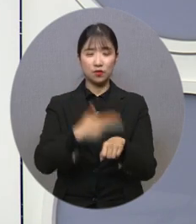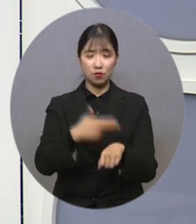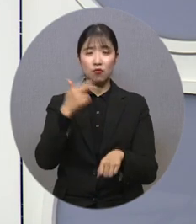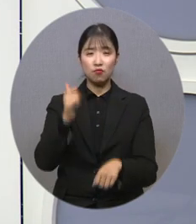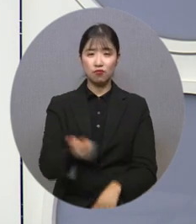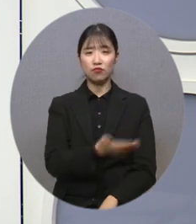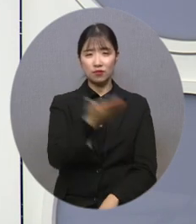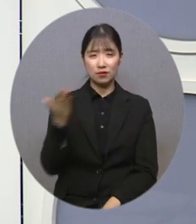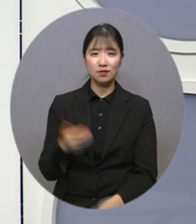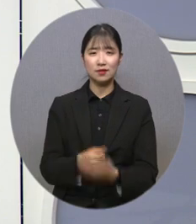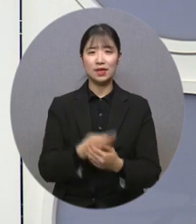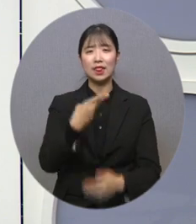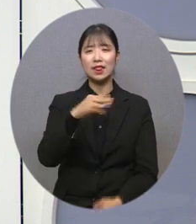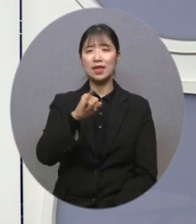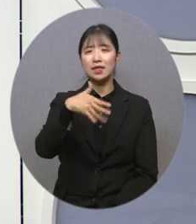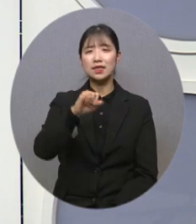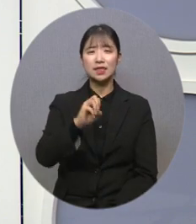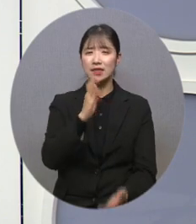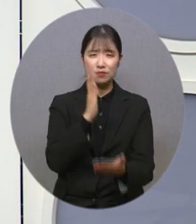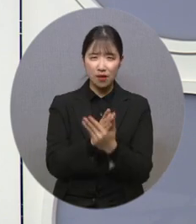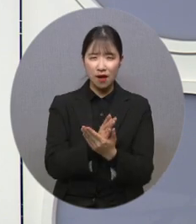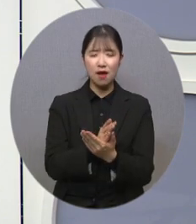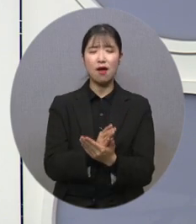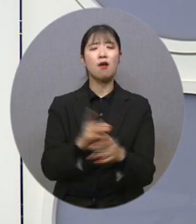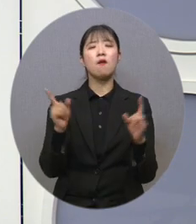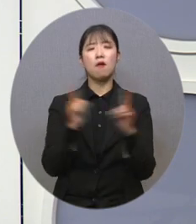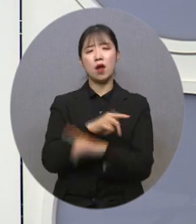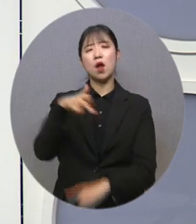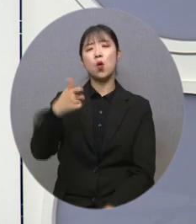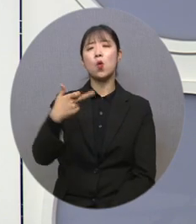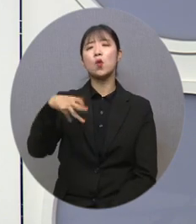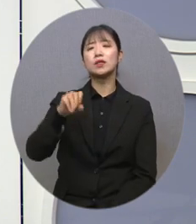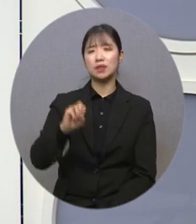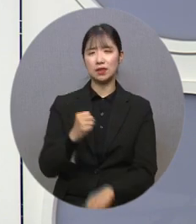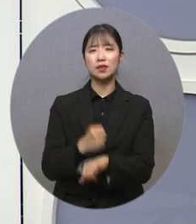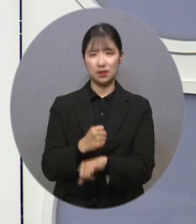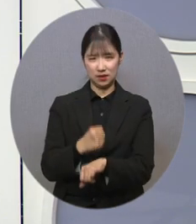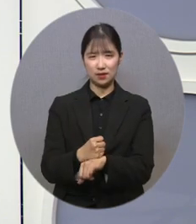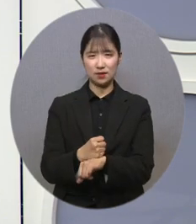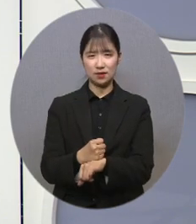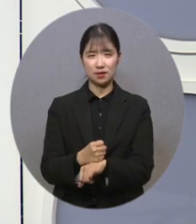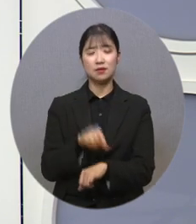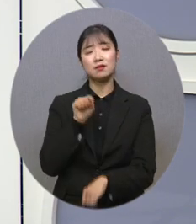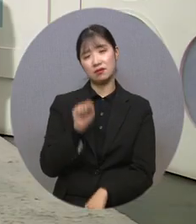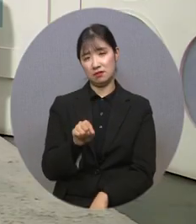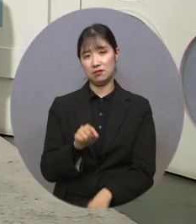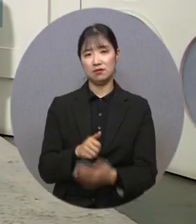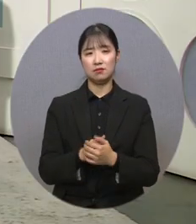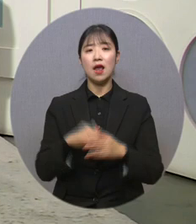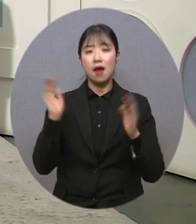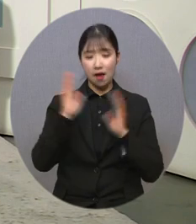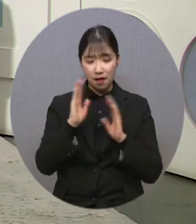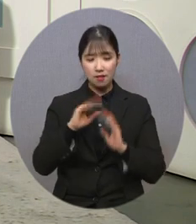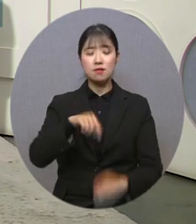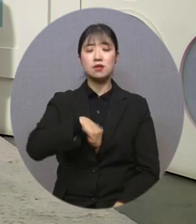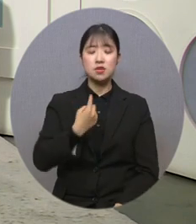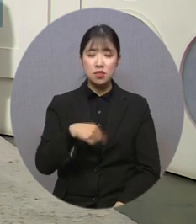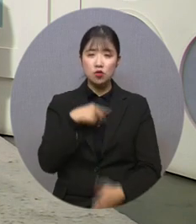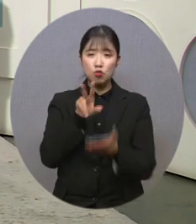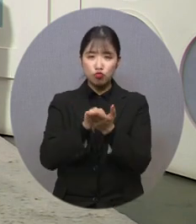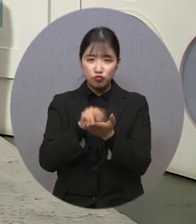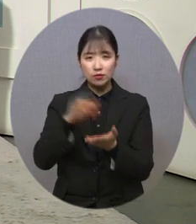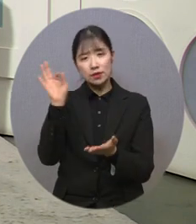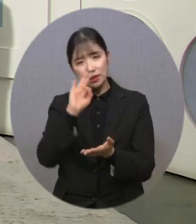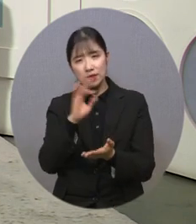교수님들한테도 티칭을 하지 말고 학생들을 코칭을 해라. 코치를 하는 개념이다. 그래서 학생들이 스스로